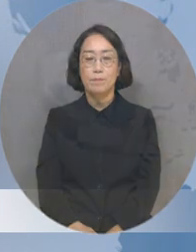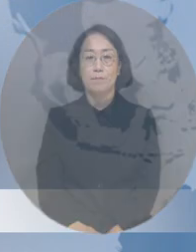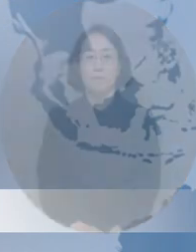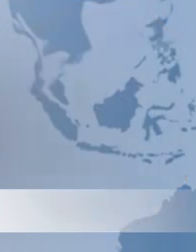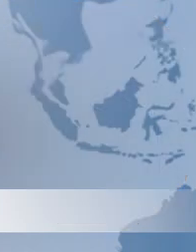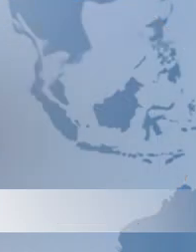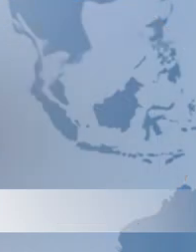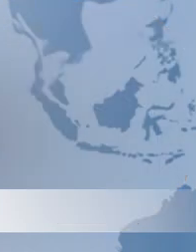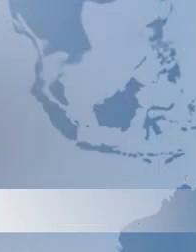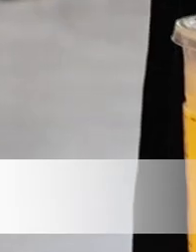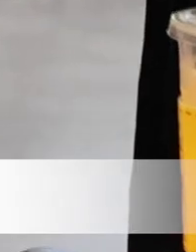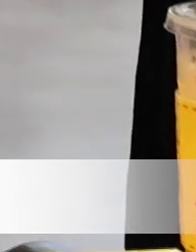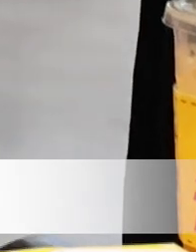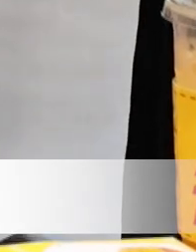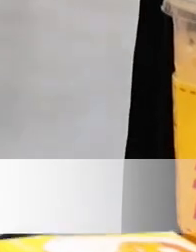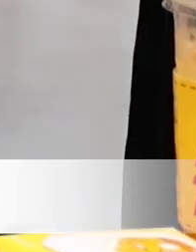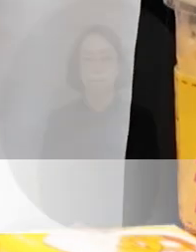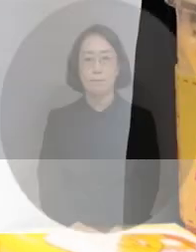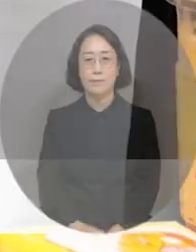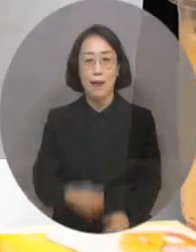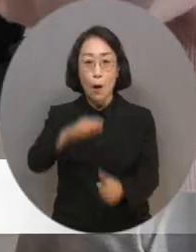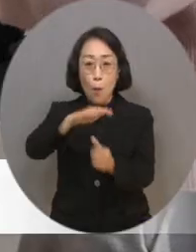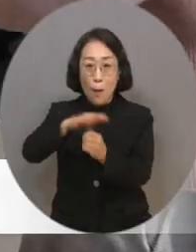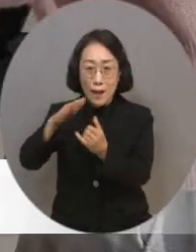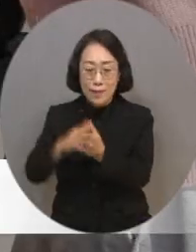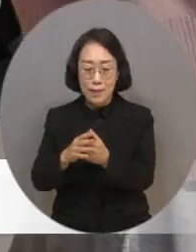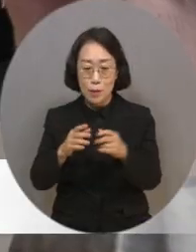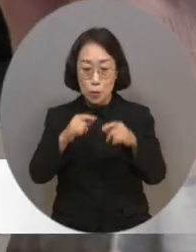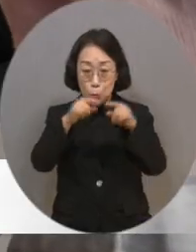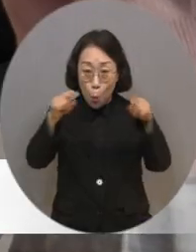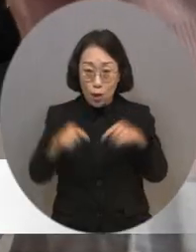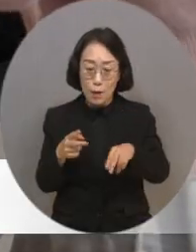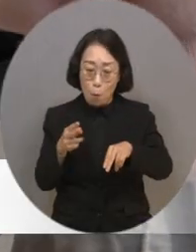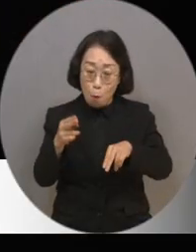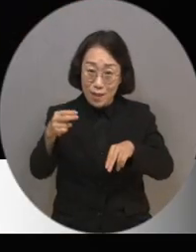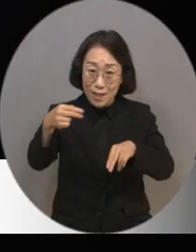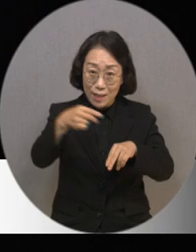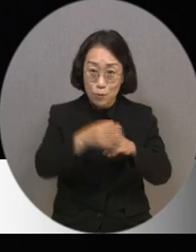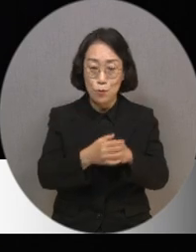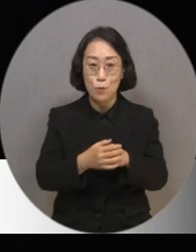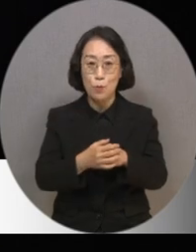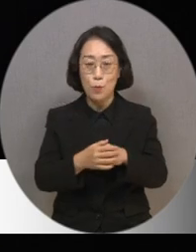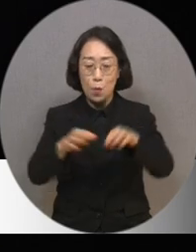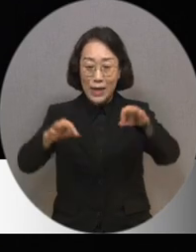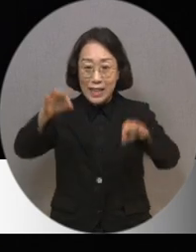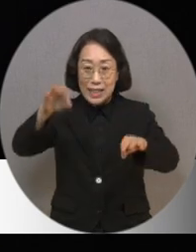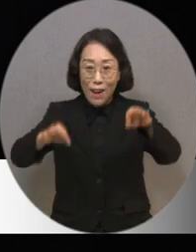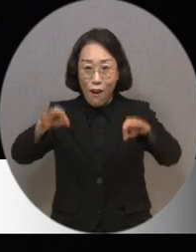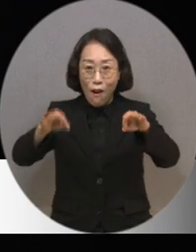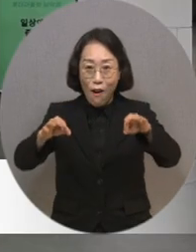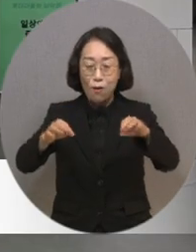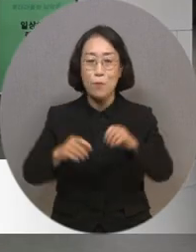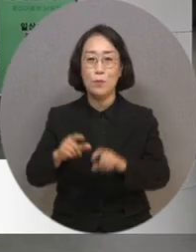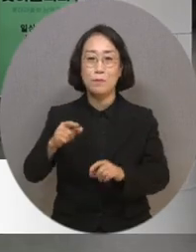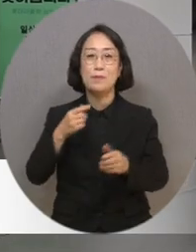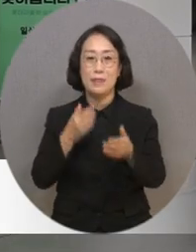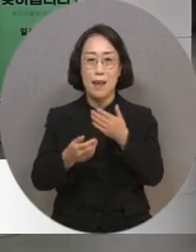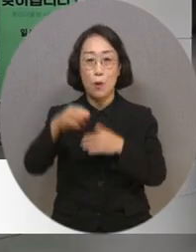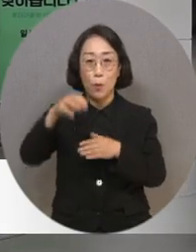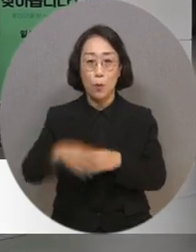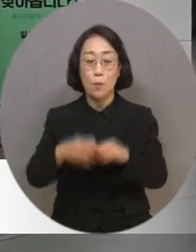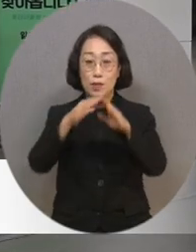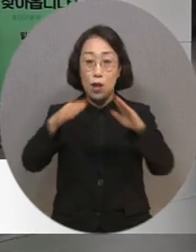기자입니다. 아이들이 종이를 오리고 그림자 인형극을 직접 체험하는 모습입니다. 이곳은